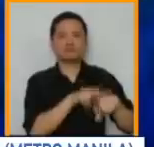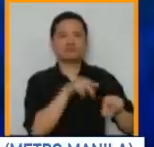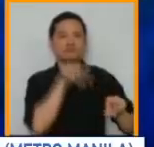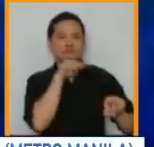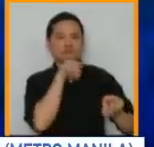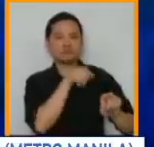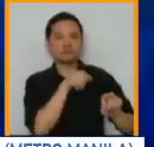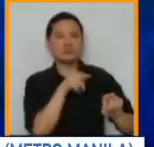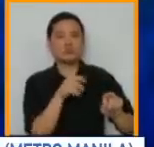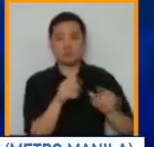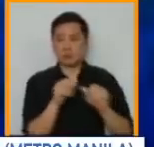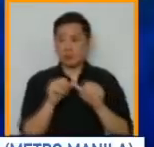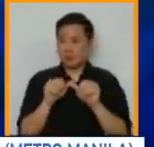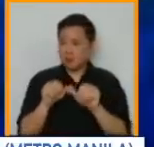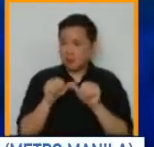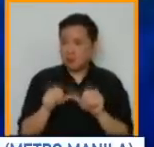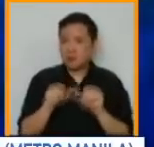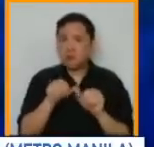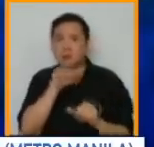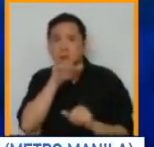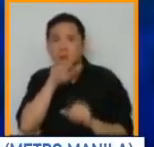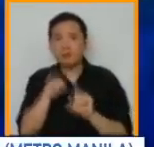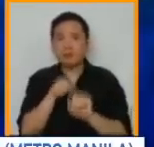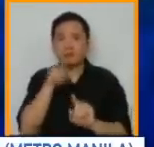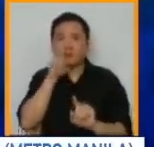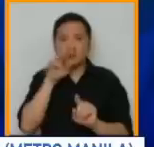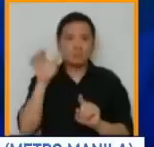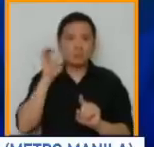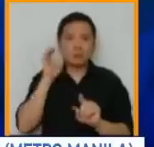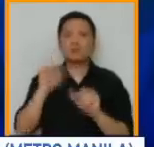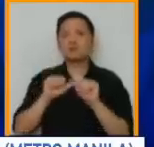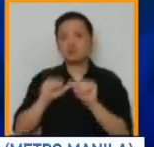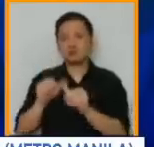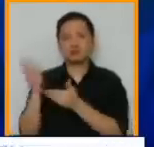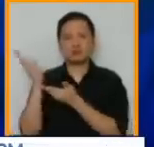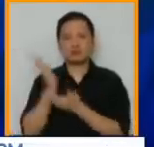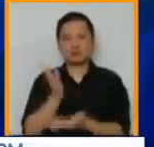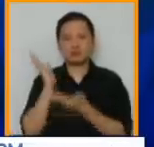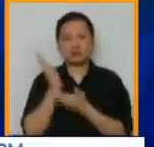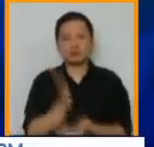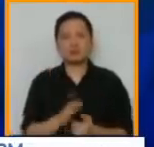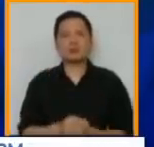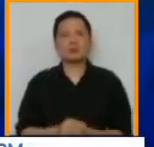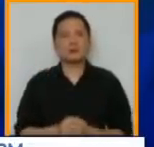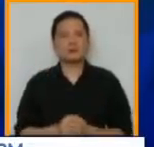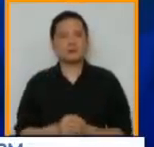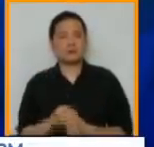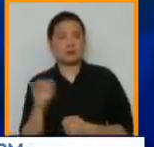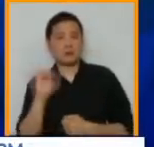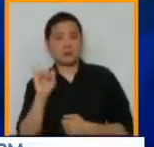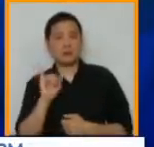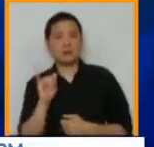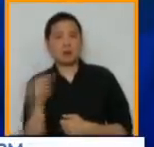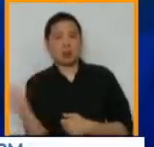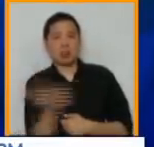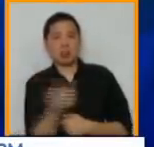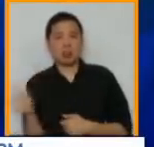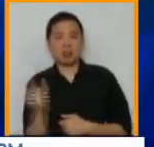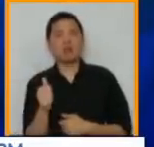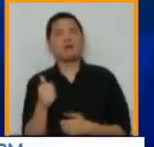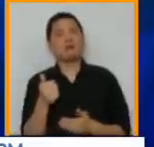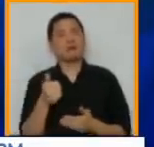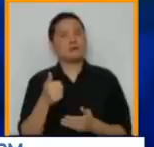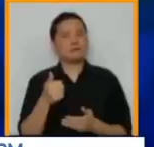live hogs from Visayas and Mindanao. Siyempre, tumaas na rin yung transport cost. Dahil sa pagtaas